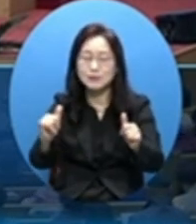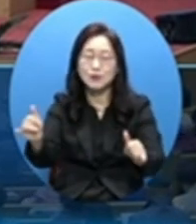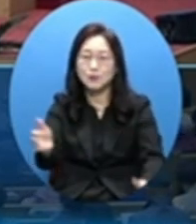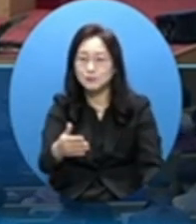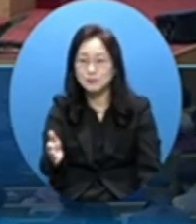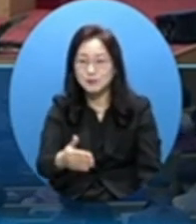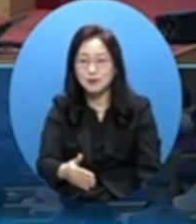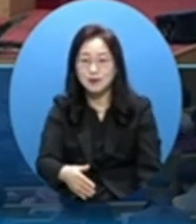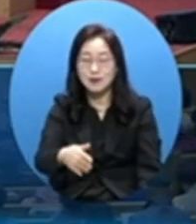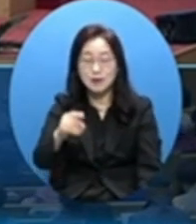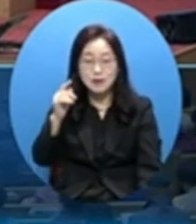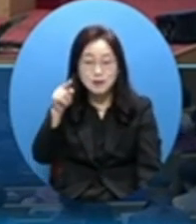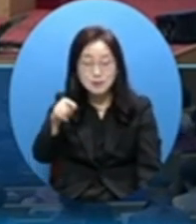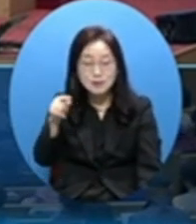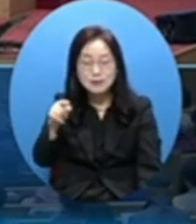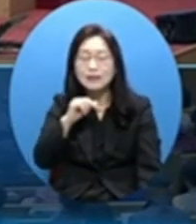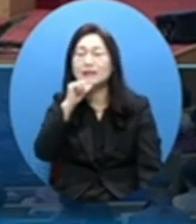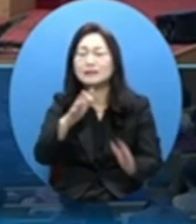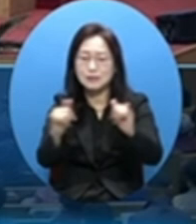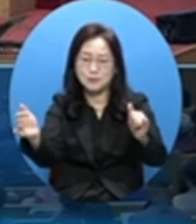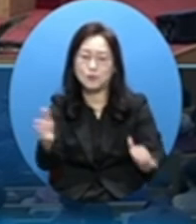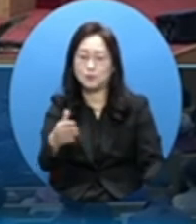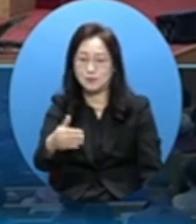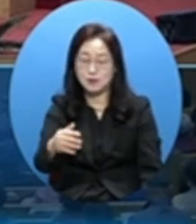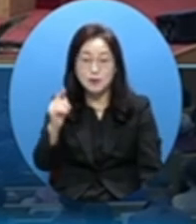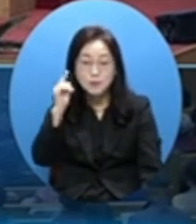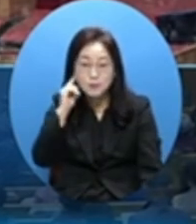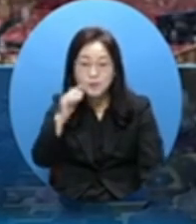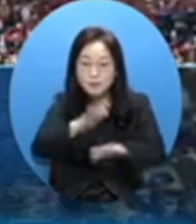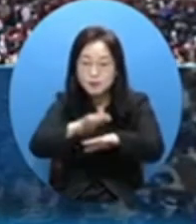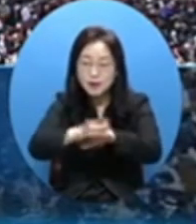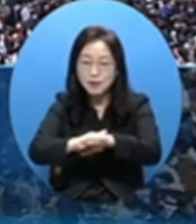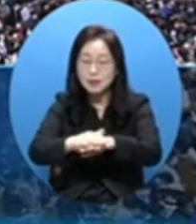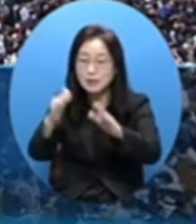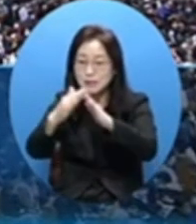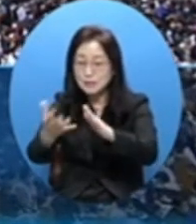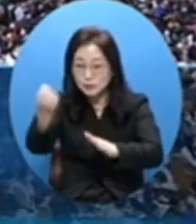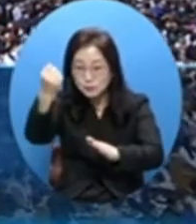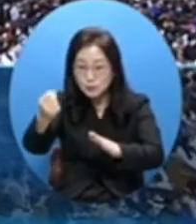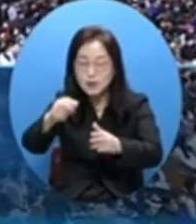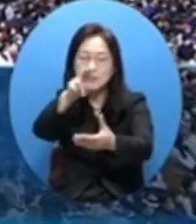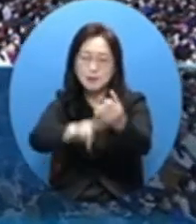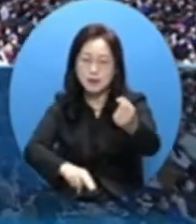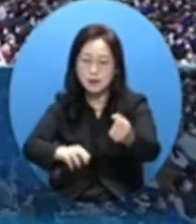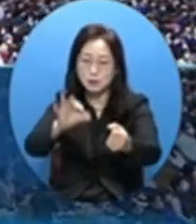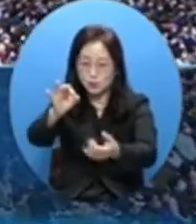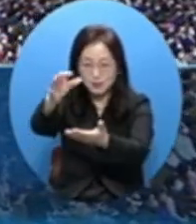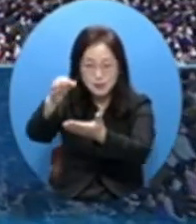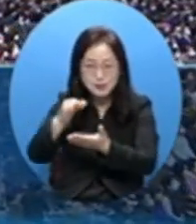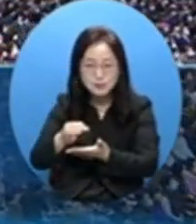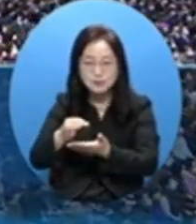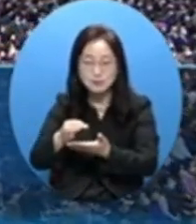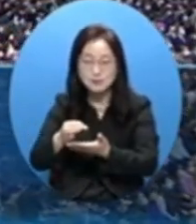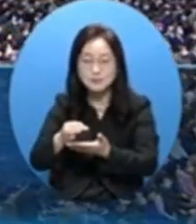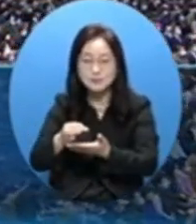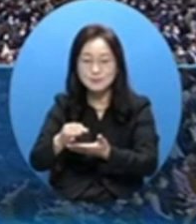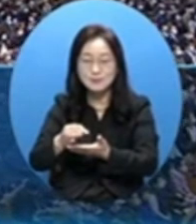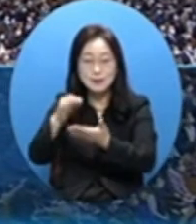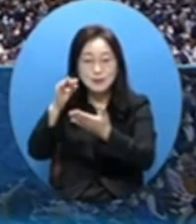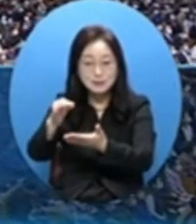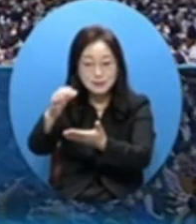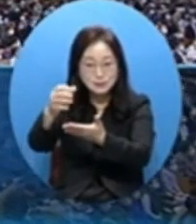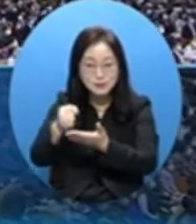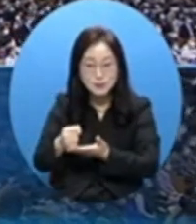없으니 교회 가운데 가난한 사람이 없으니 이는 밭과 집 있는 자는 팔아 그 판 것을 판 것의 값을